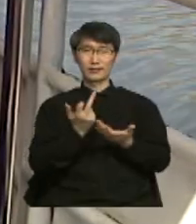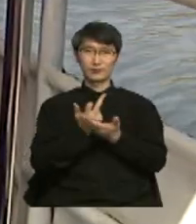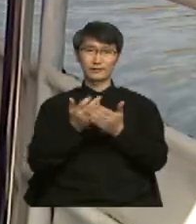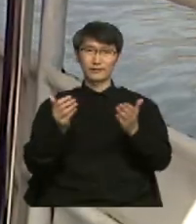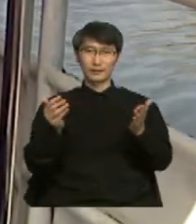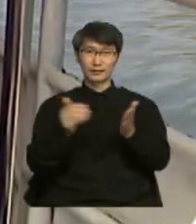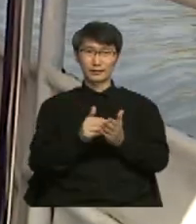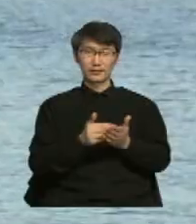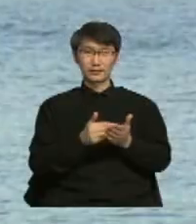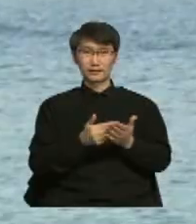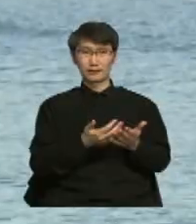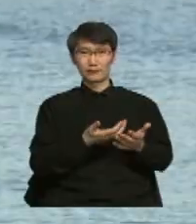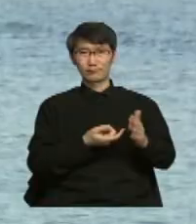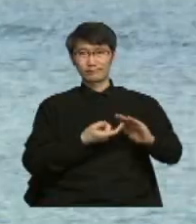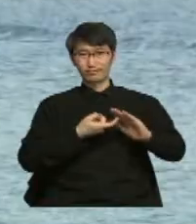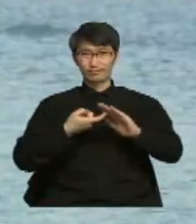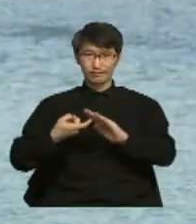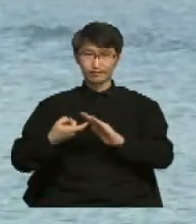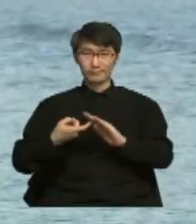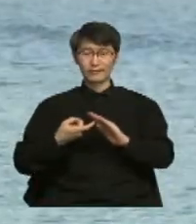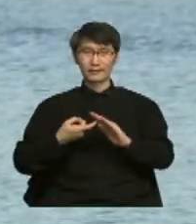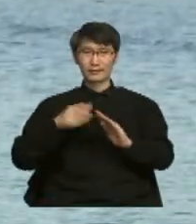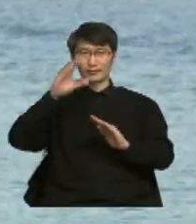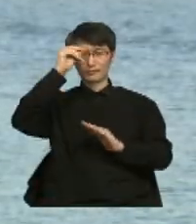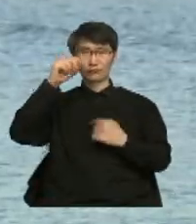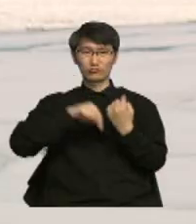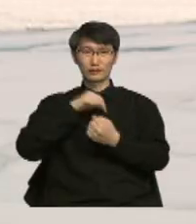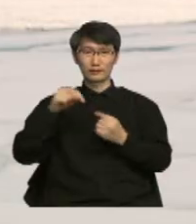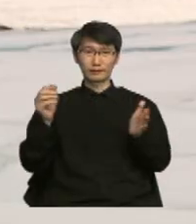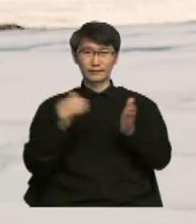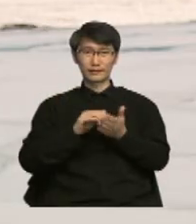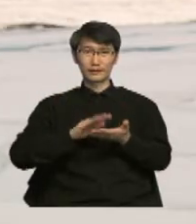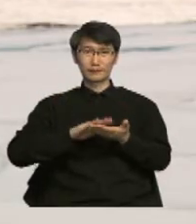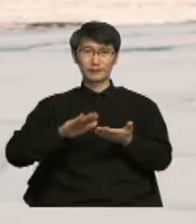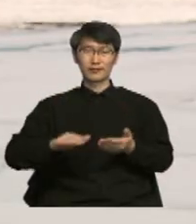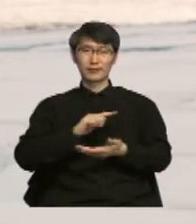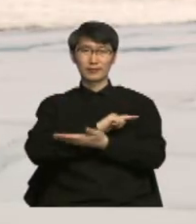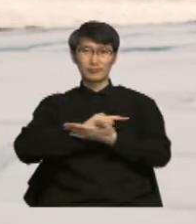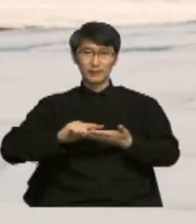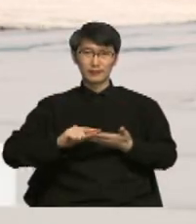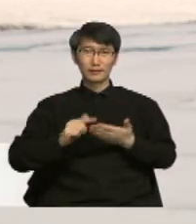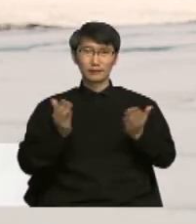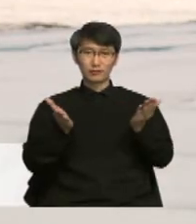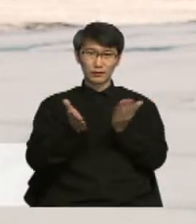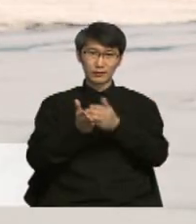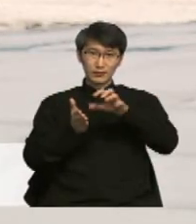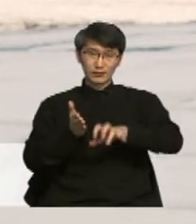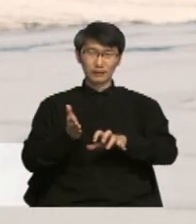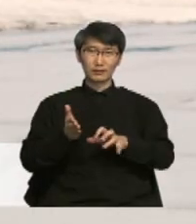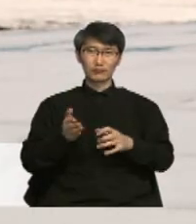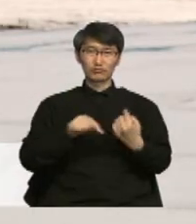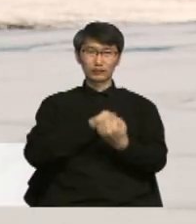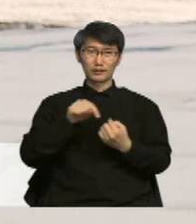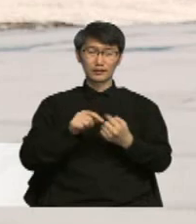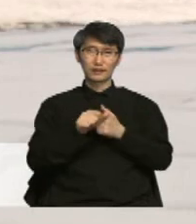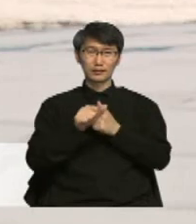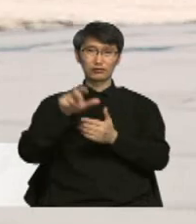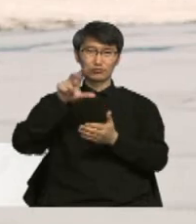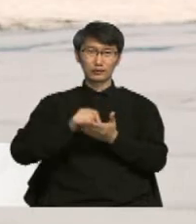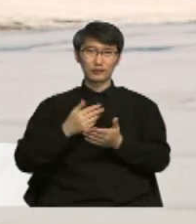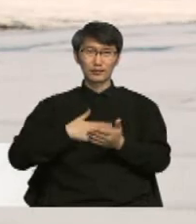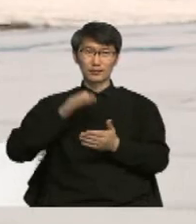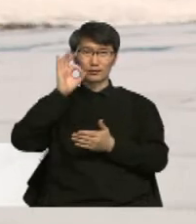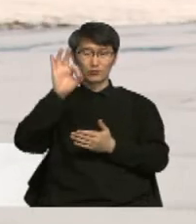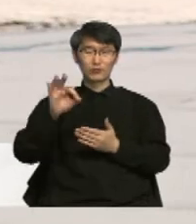탑승객을 나르며 시범 운항을 무사히 마쳤습니다. 가평군은 선착장 등 유람선 운항에 따른 문제점을